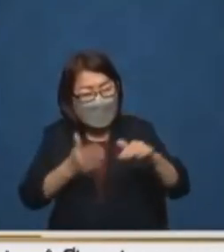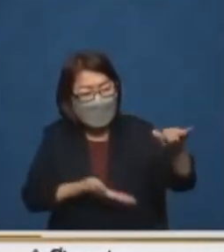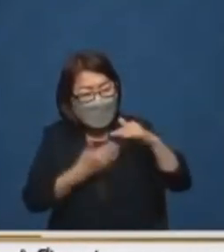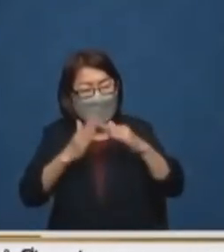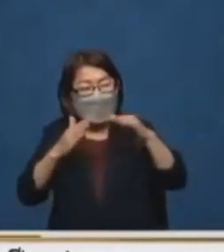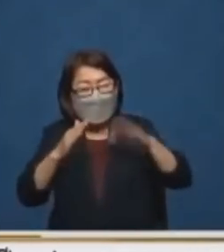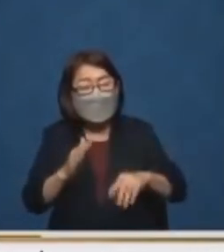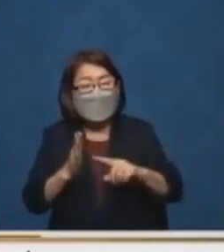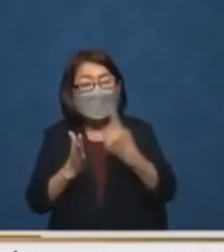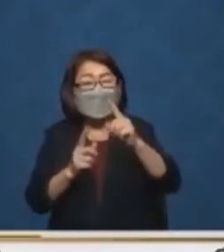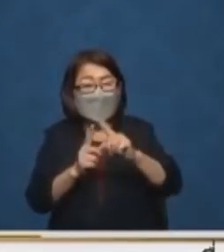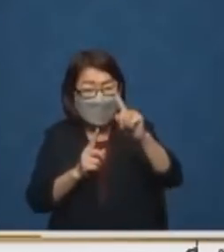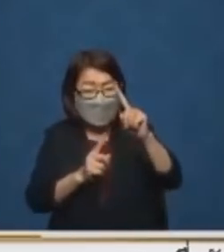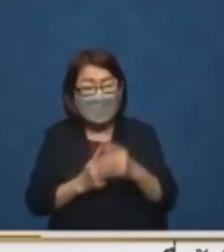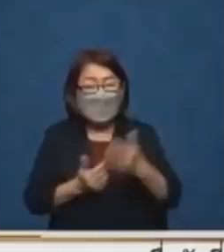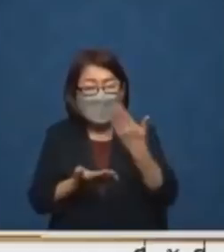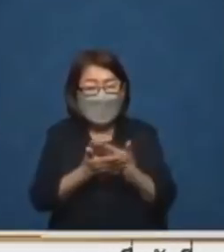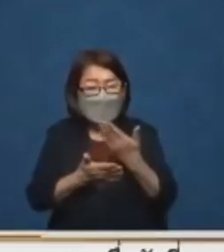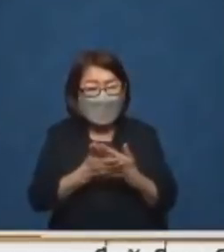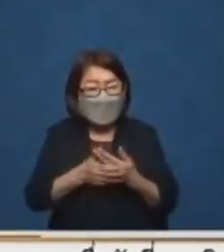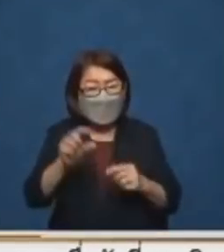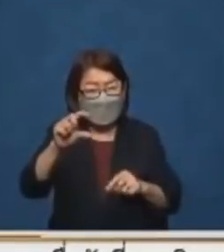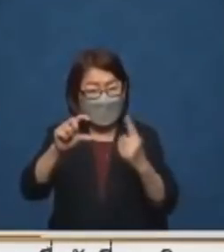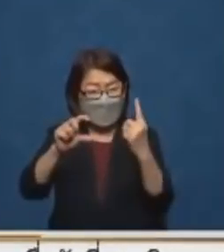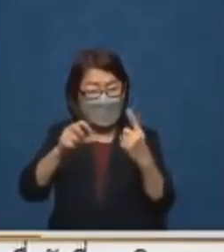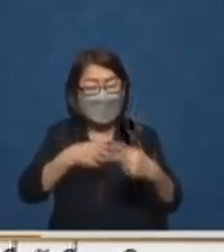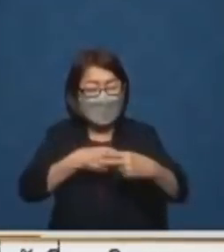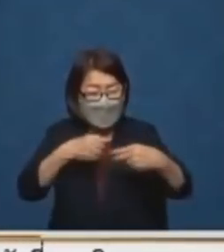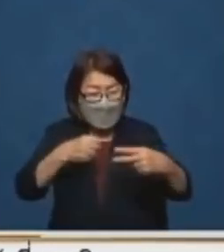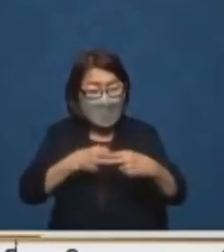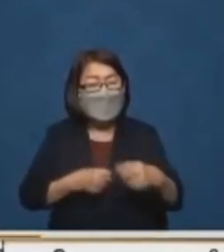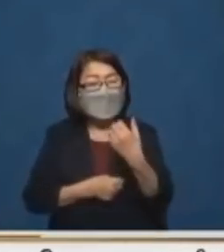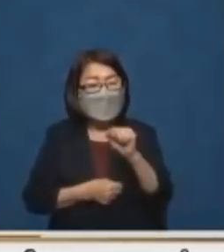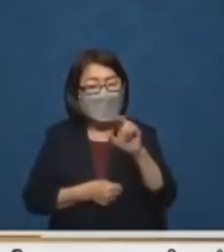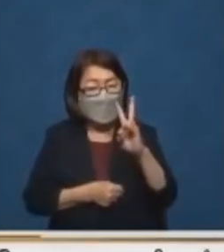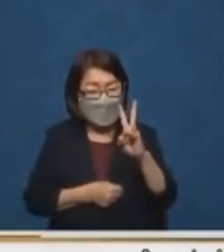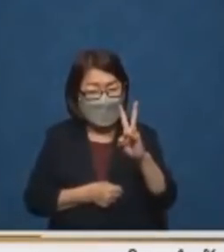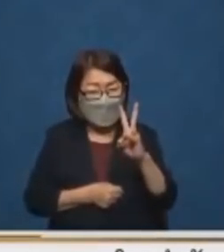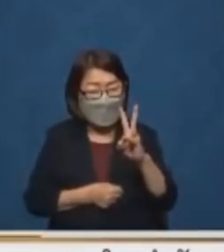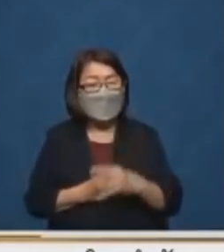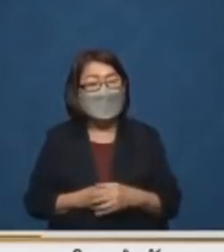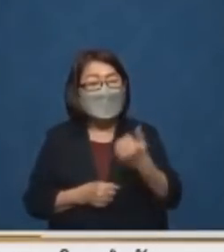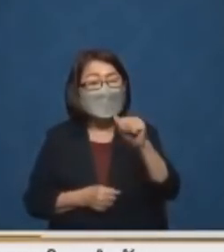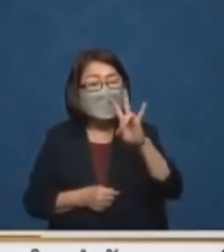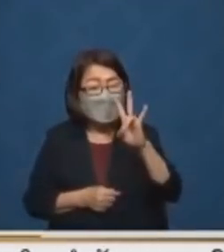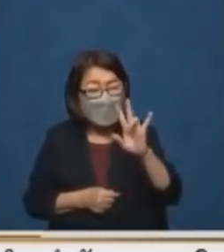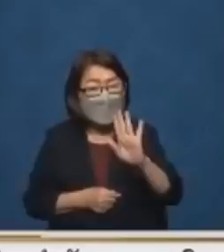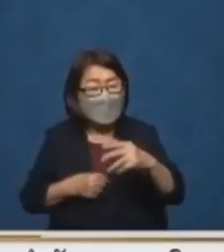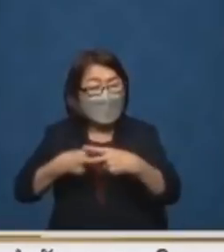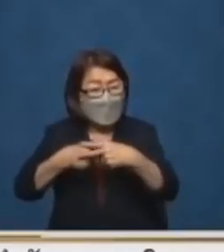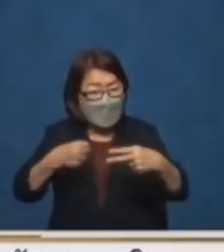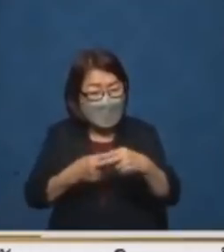่มต้นครั้งท 1 อยู่ที่ราคา โดสละ healthierยน Double สา ลก แล ตรงกับ ข้มูล ที่ ข้าละการ